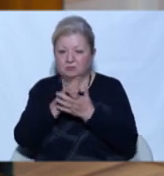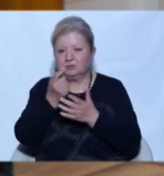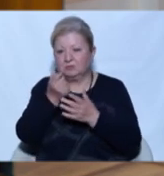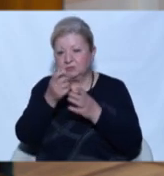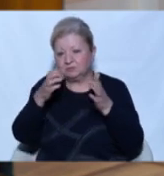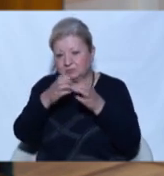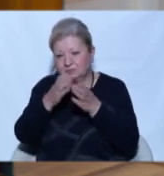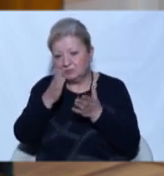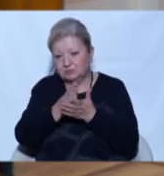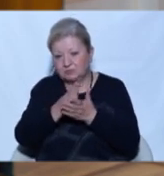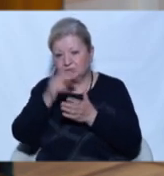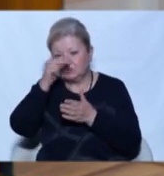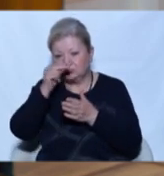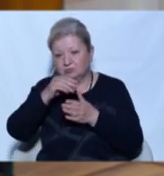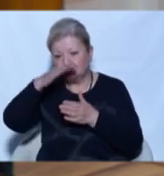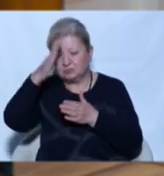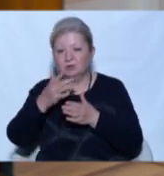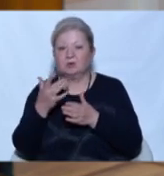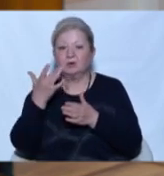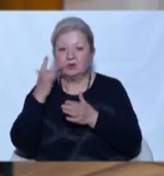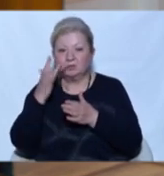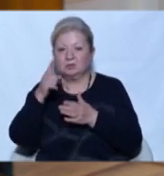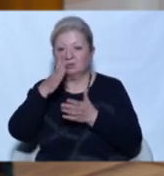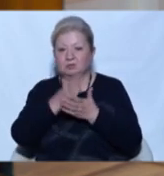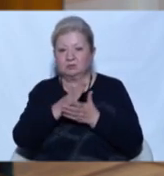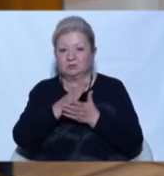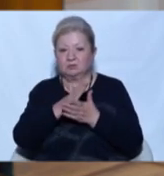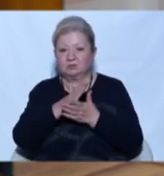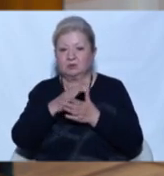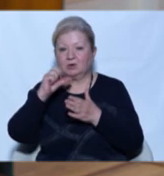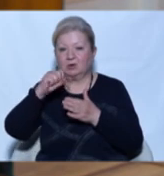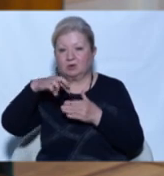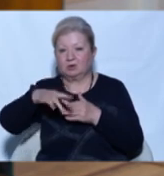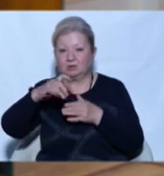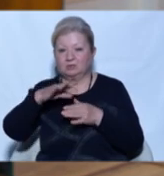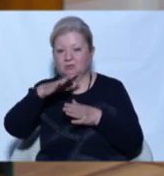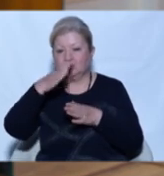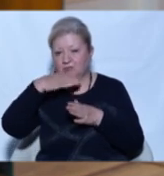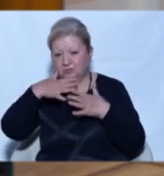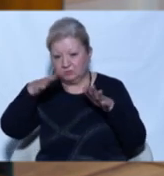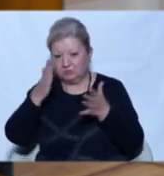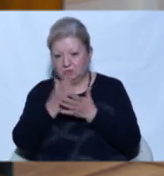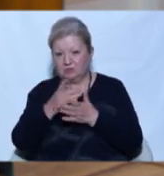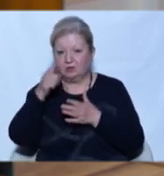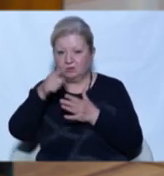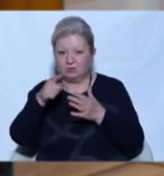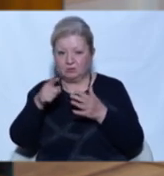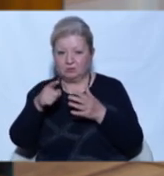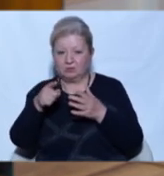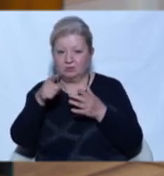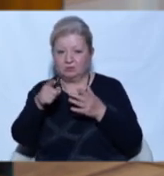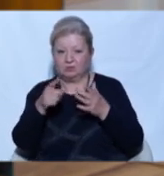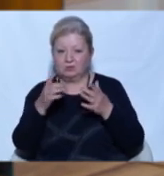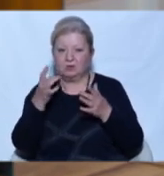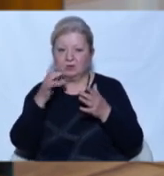ნაწილზე ჩრდილოეთი ამერიკის და ატლანტის ოკეანე ესაზღვრება. სამხრეთ ამერიკის კონტინენტს მოპირდაპირე ინდოეთის